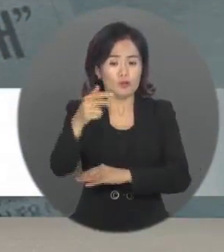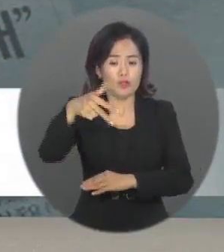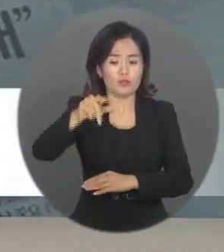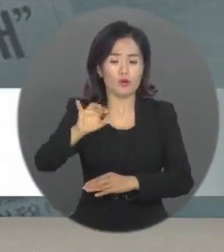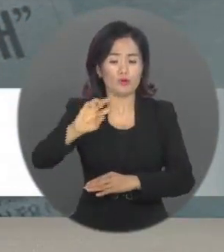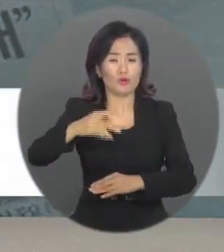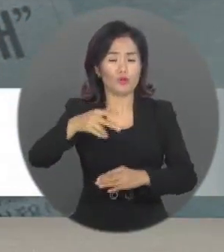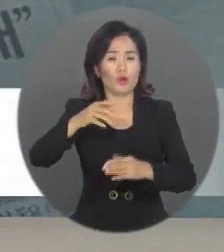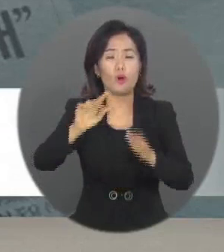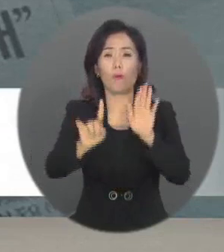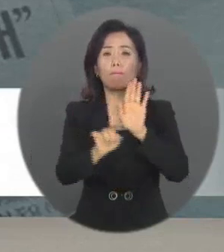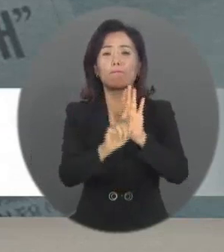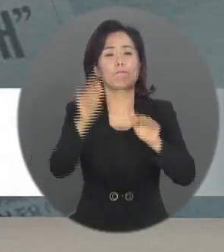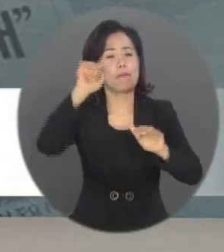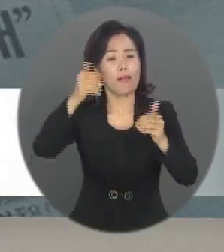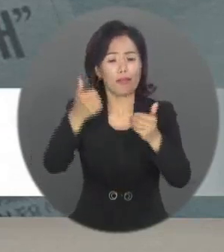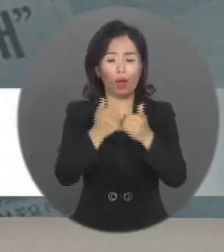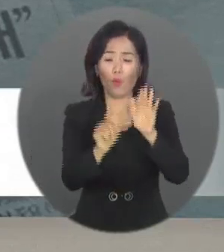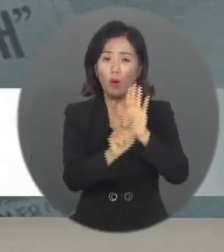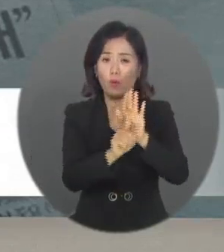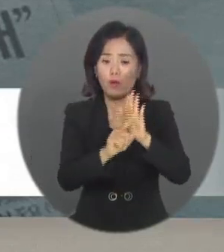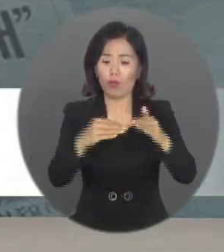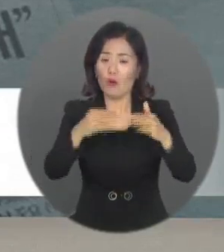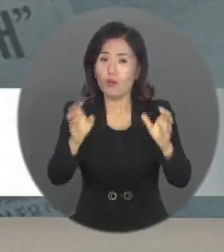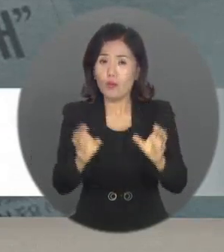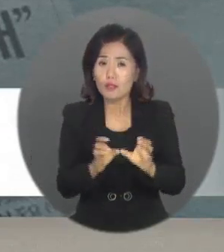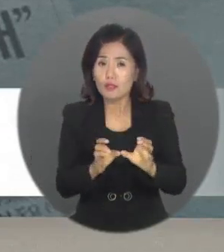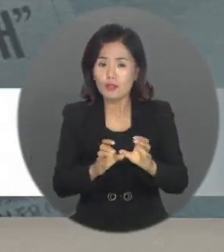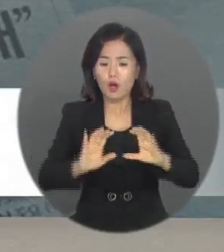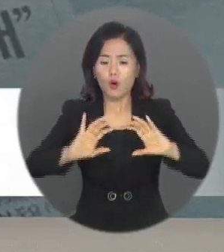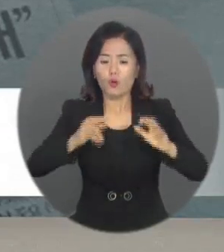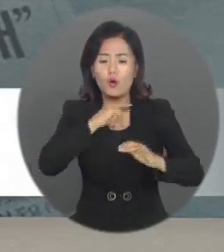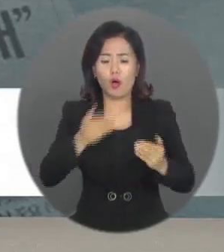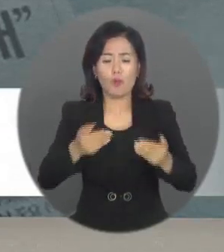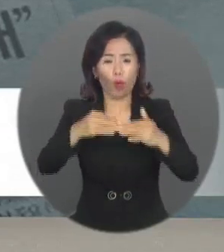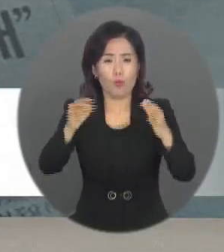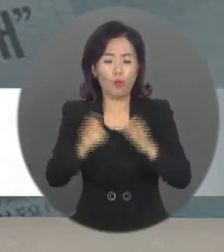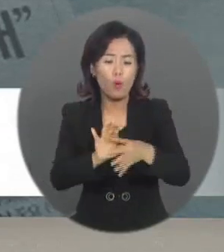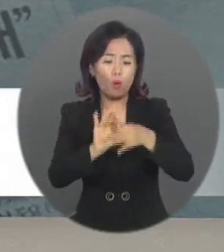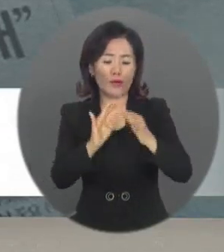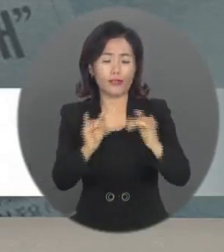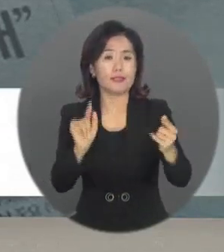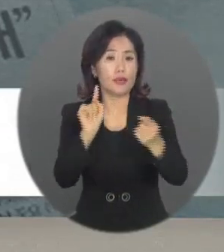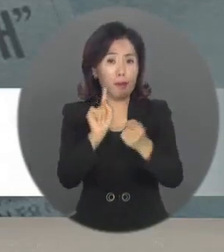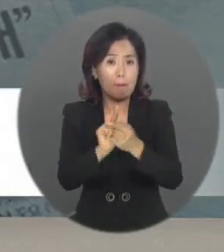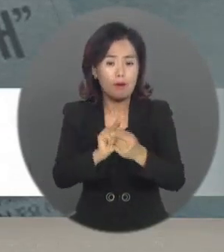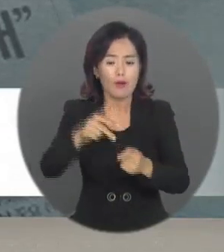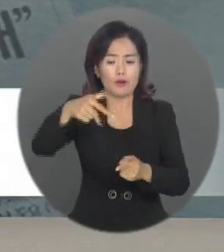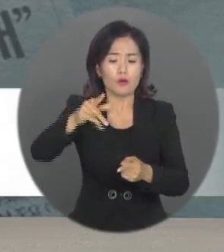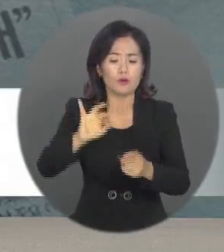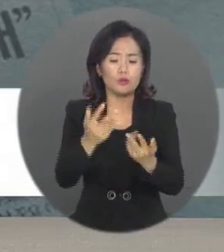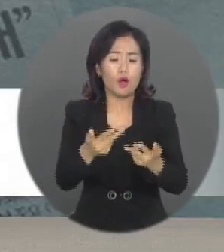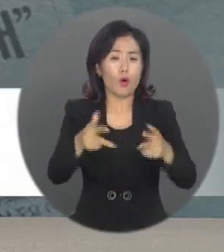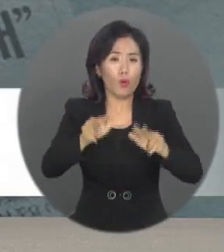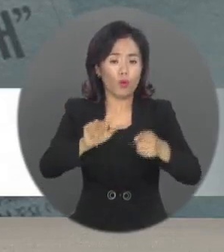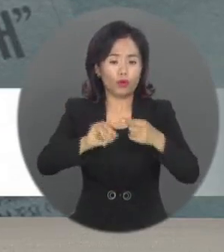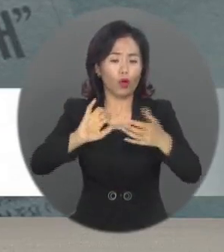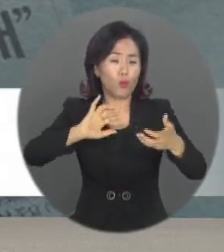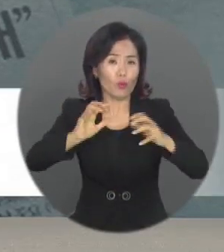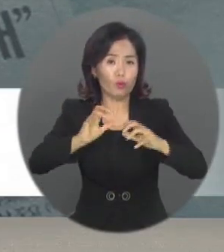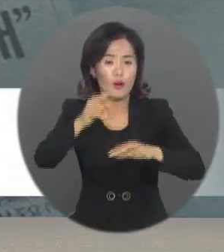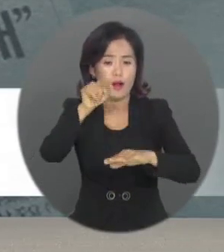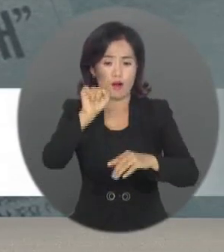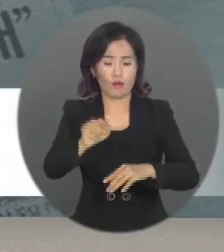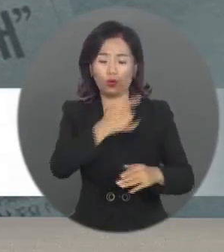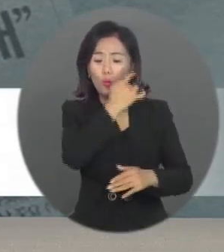사업 반대 광고를 냈던 5.18 단체가 지난주 국가보훈부 관계자들과 만나 정률성 공원 관련 논의를 했던